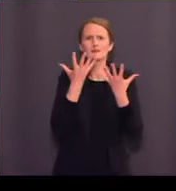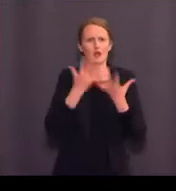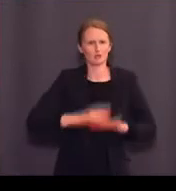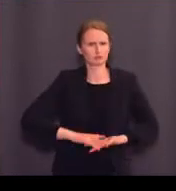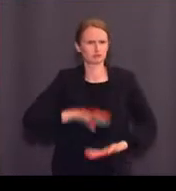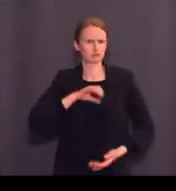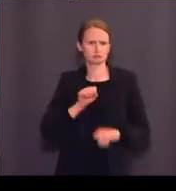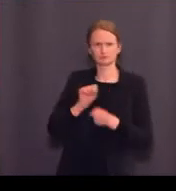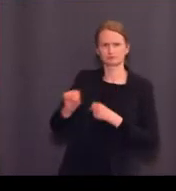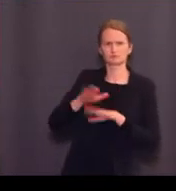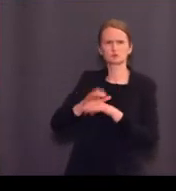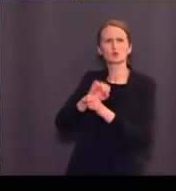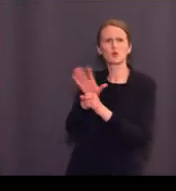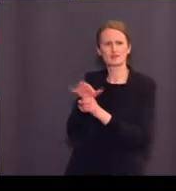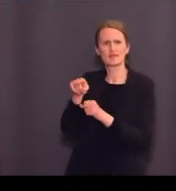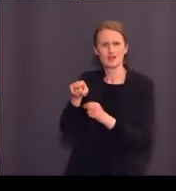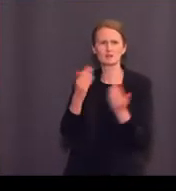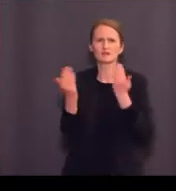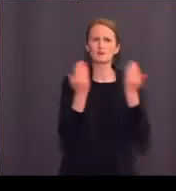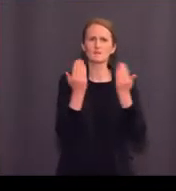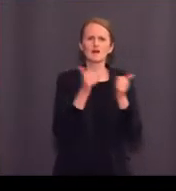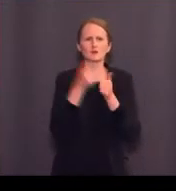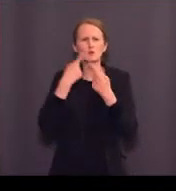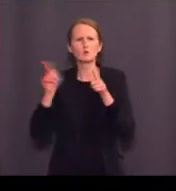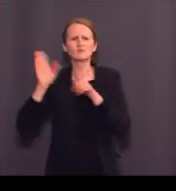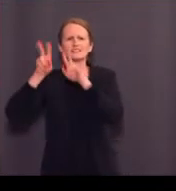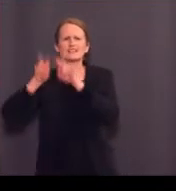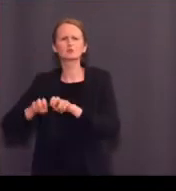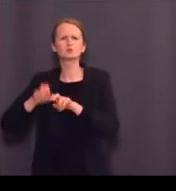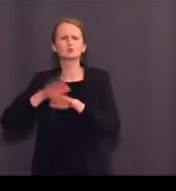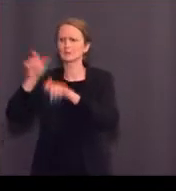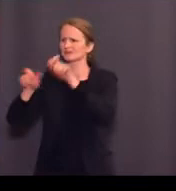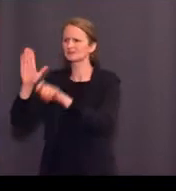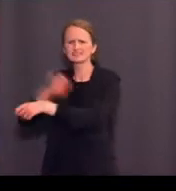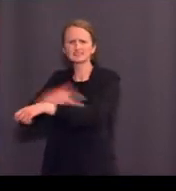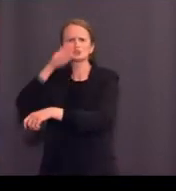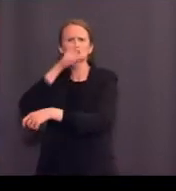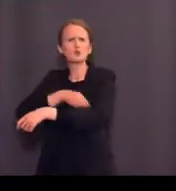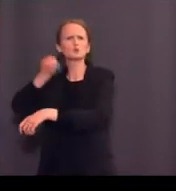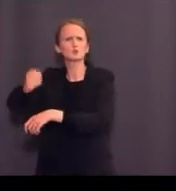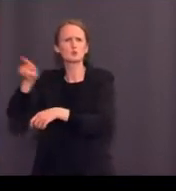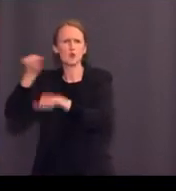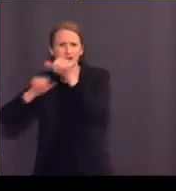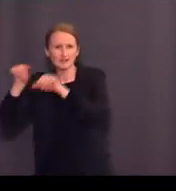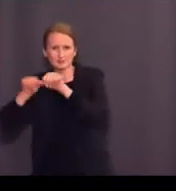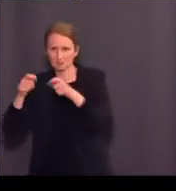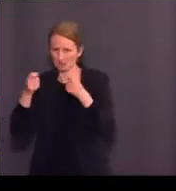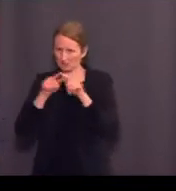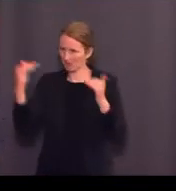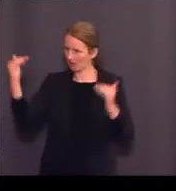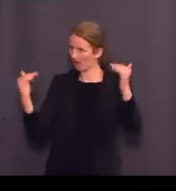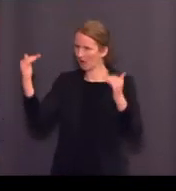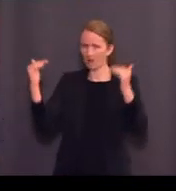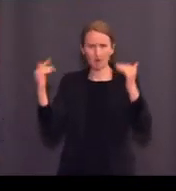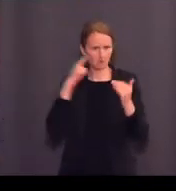déjà parlé chez les donneurs de sang. On est extrêmement proche des chiffres des donneurs de sang. Au cours de cette période, le pourcentage